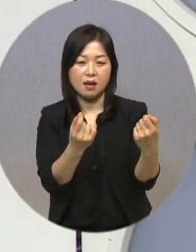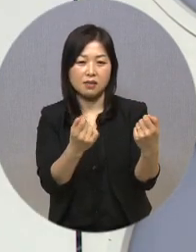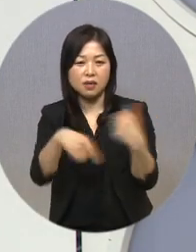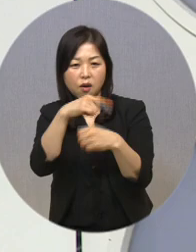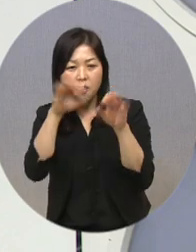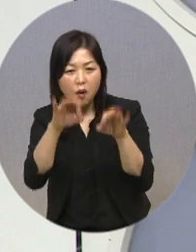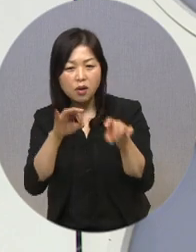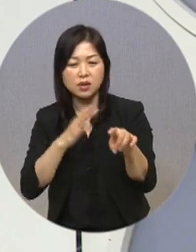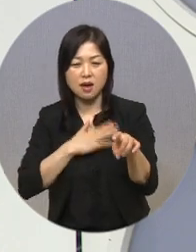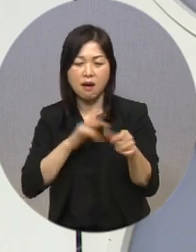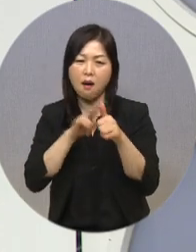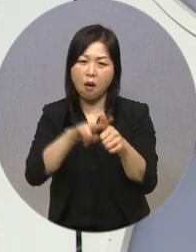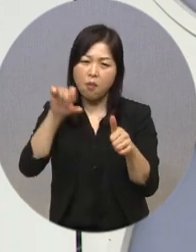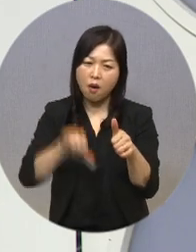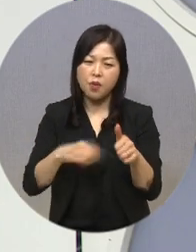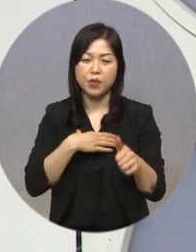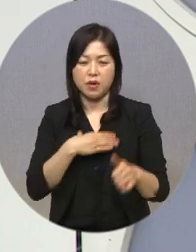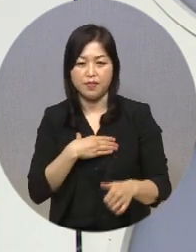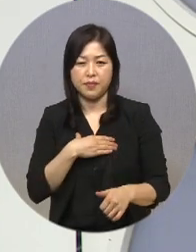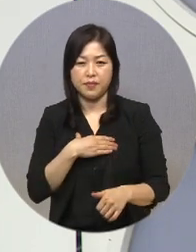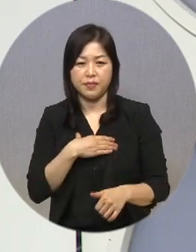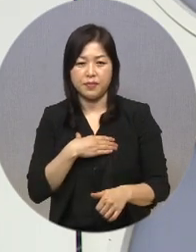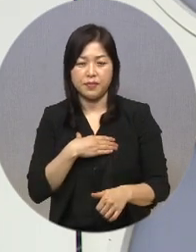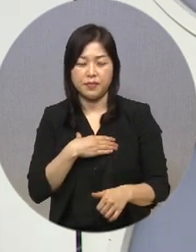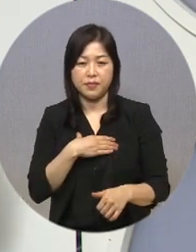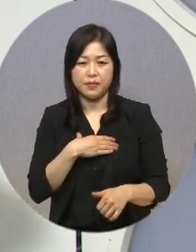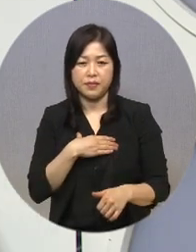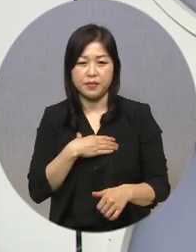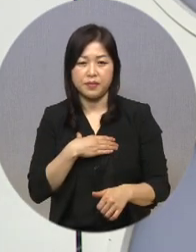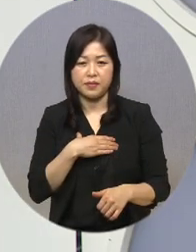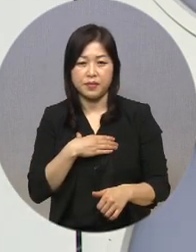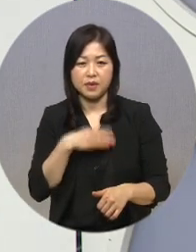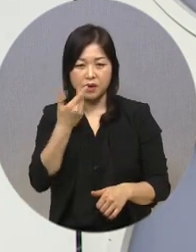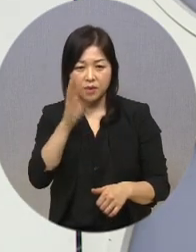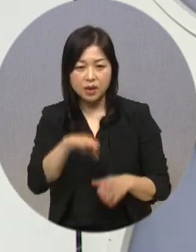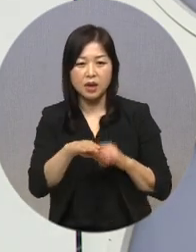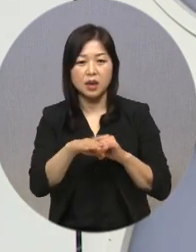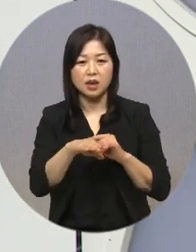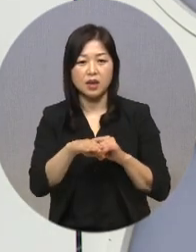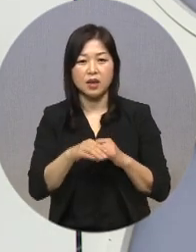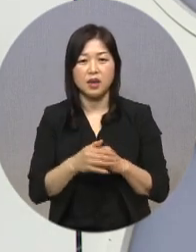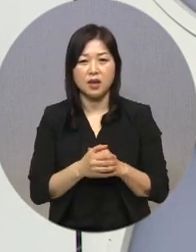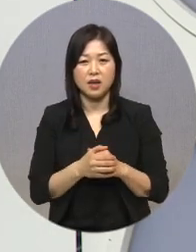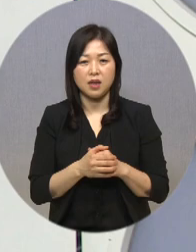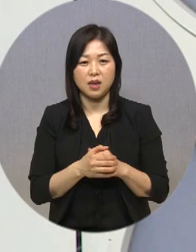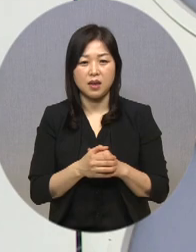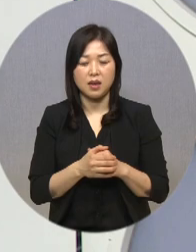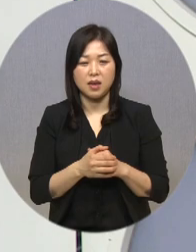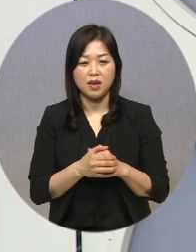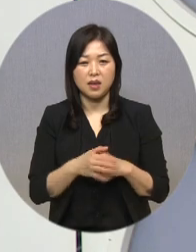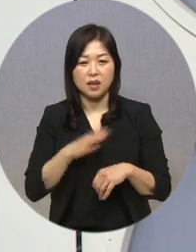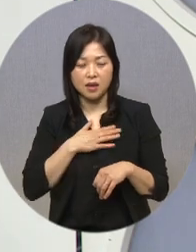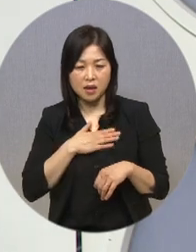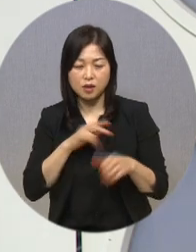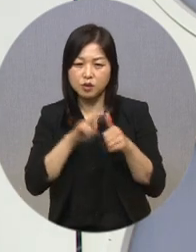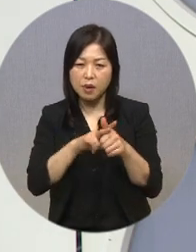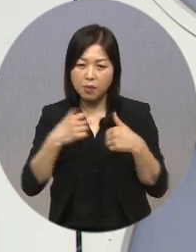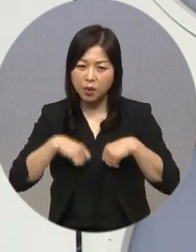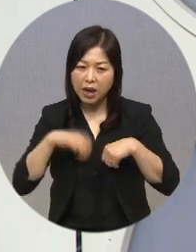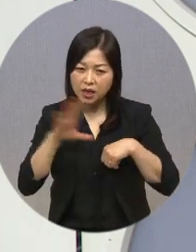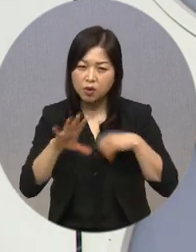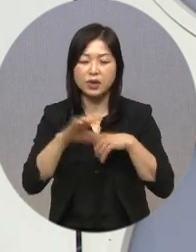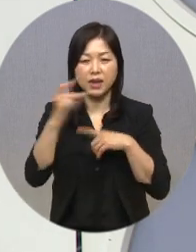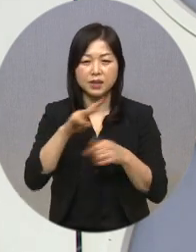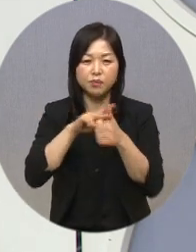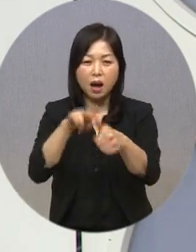이거 큰일 날 뻔했네. 하마터면 안 나가려고 그런 걸 갖다가 다시 찢어버리고 나간다. 그러셨구나.